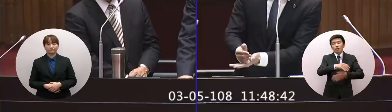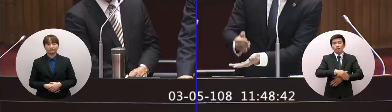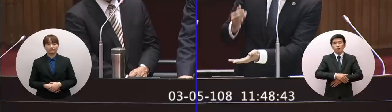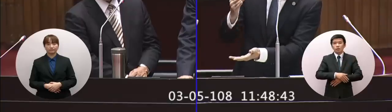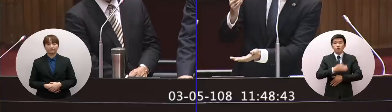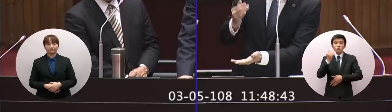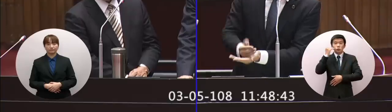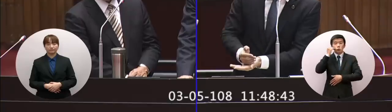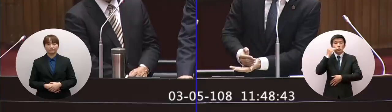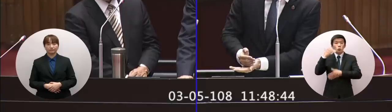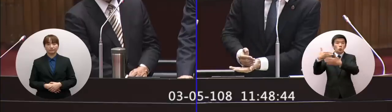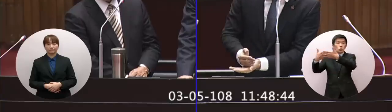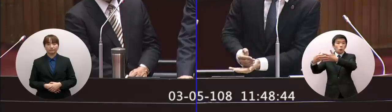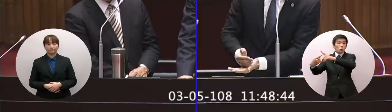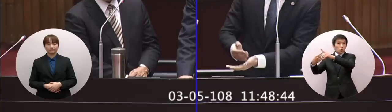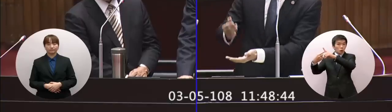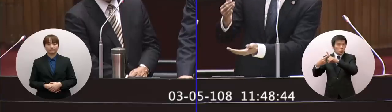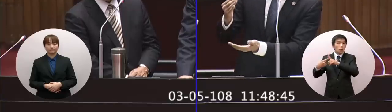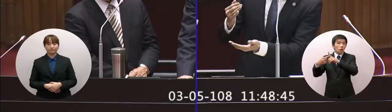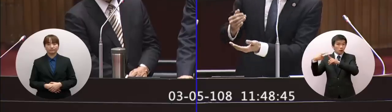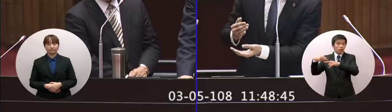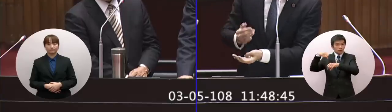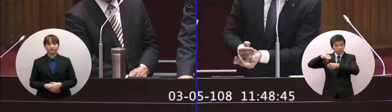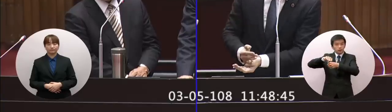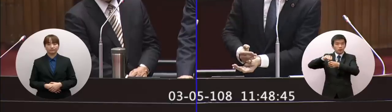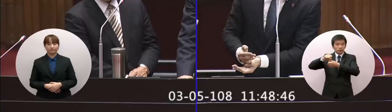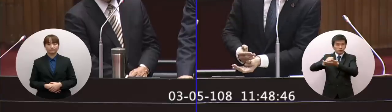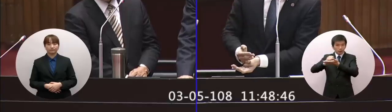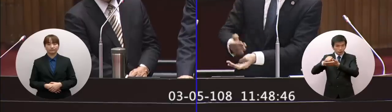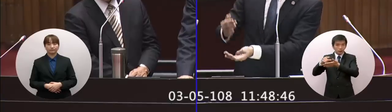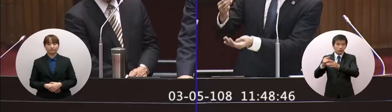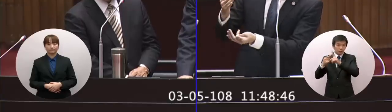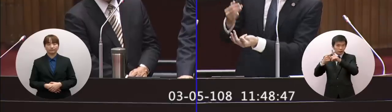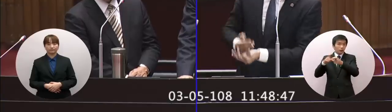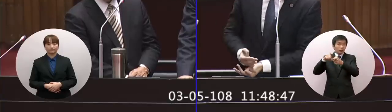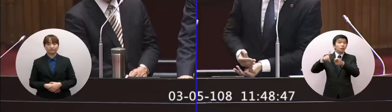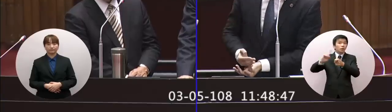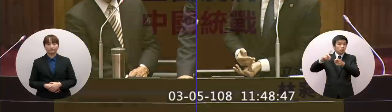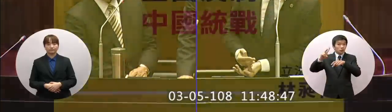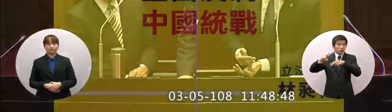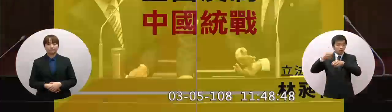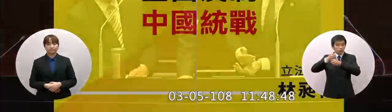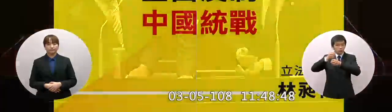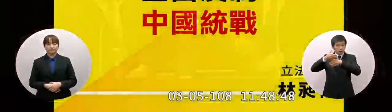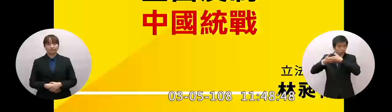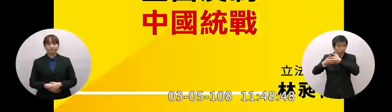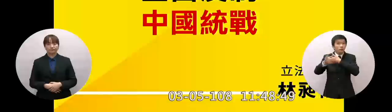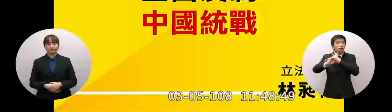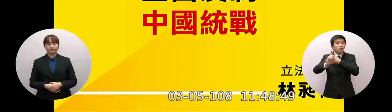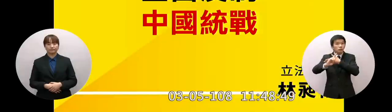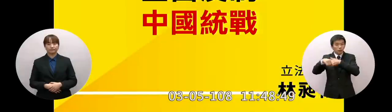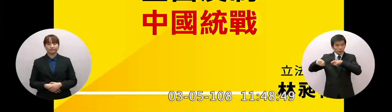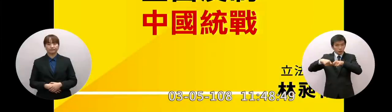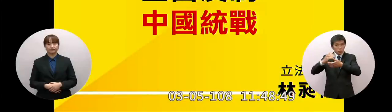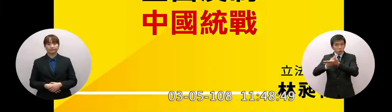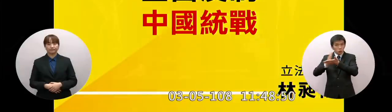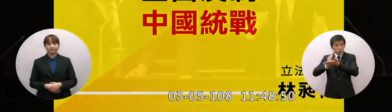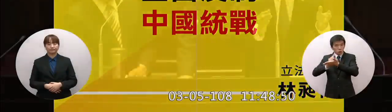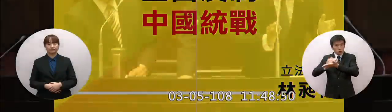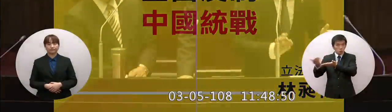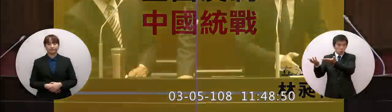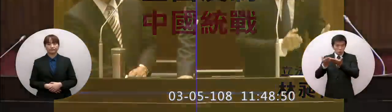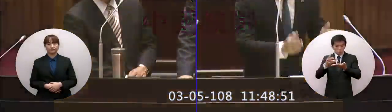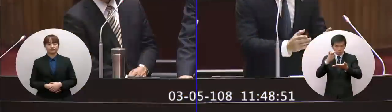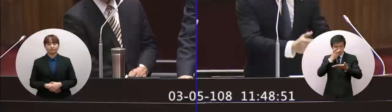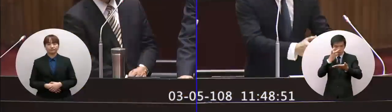官员来，爱报告讲伊来的主题，吼，伊来的这个行程，伊来的这个计划书，院长你想看卖咧？